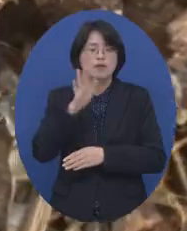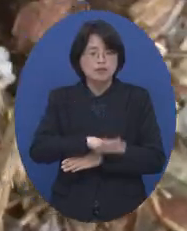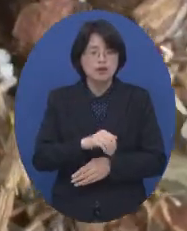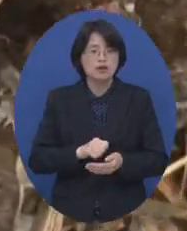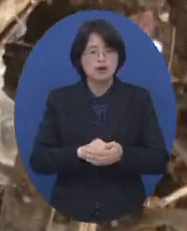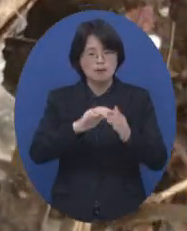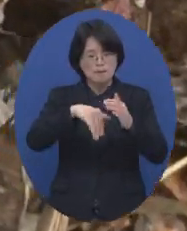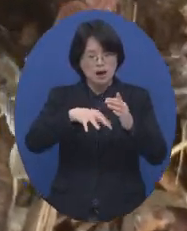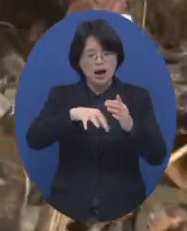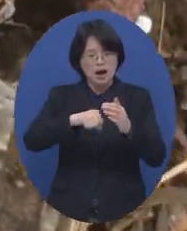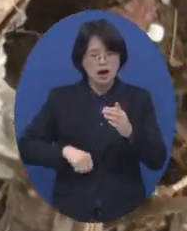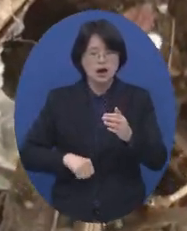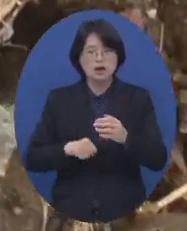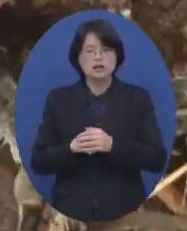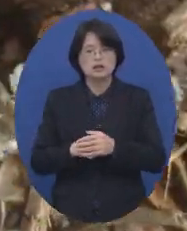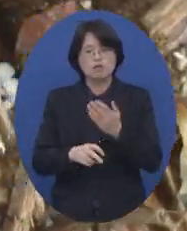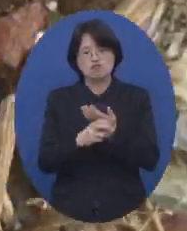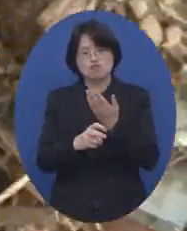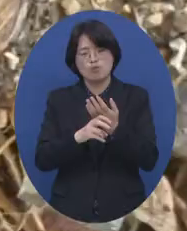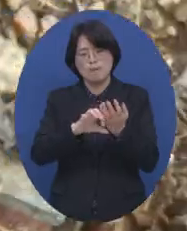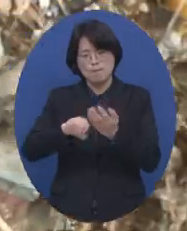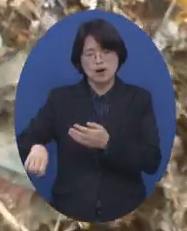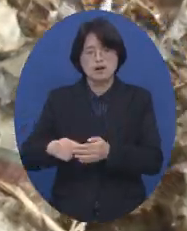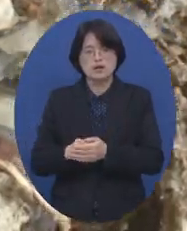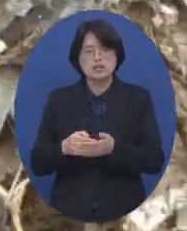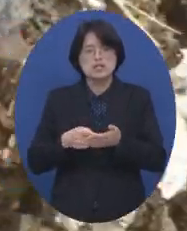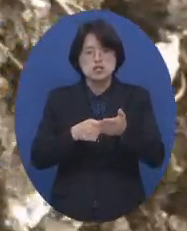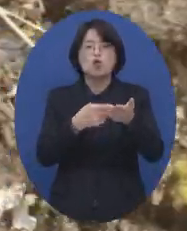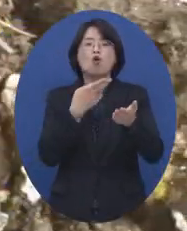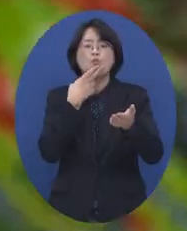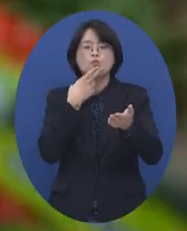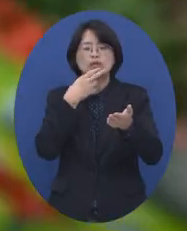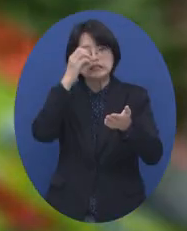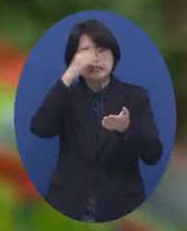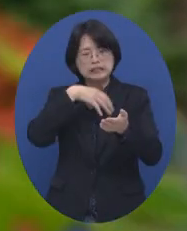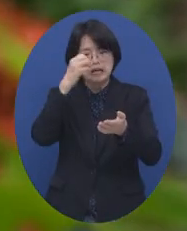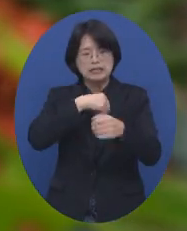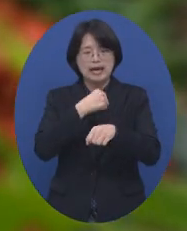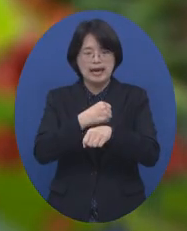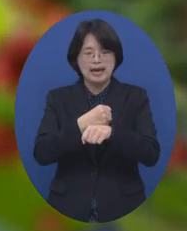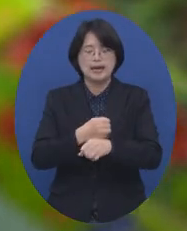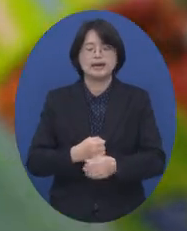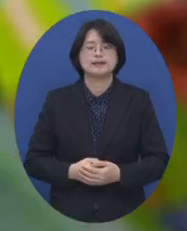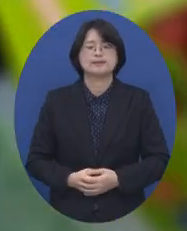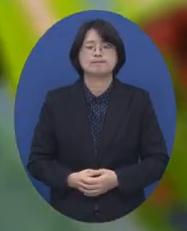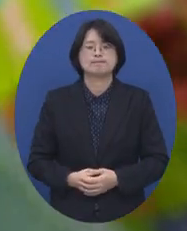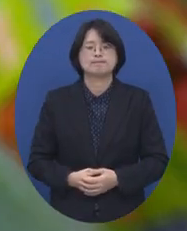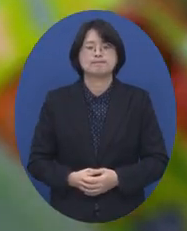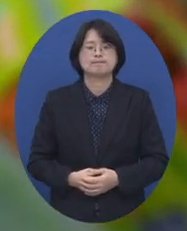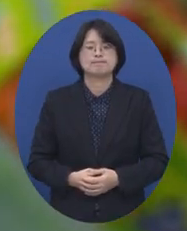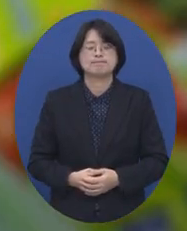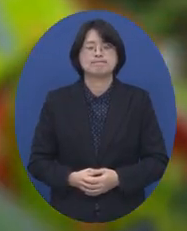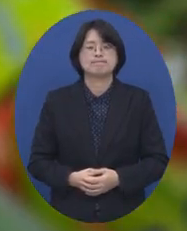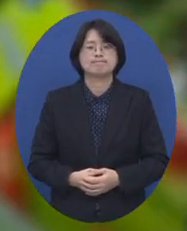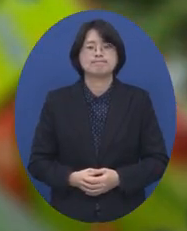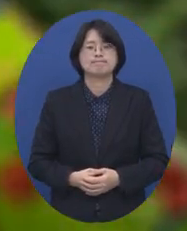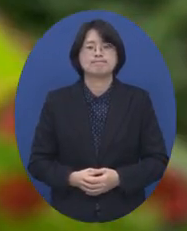폐성면을 불법 처리했거나 담당 지자체에 처리 계획을 신고하지 않고 무단으로 처리한 혐의 등을 받고 있습니다.